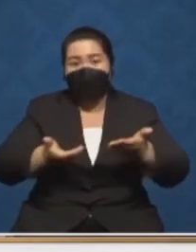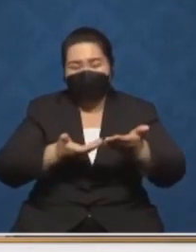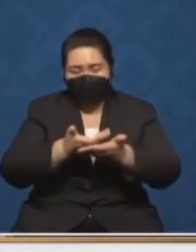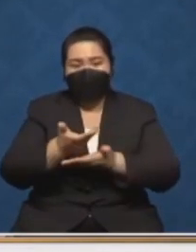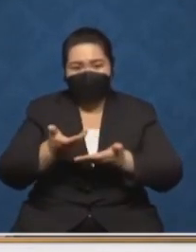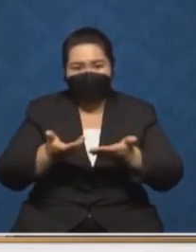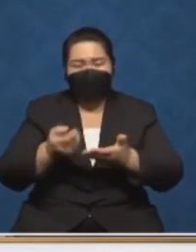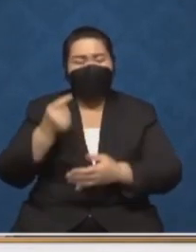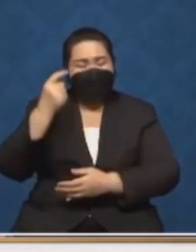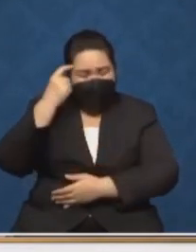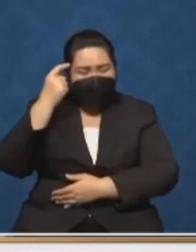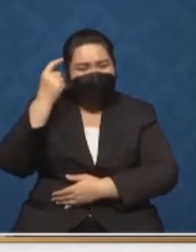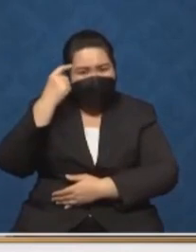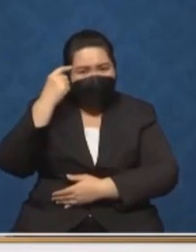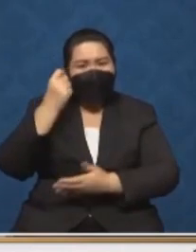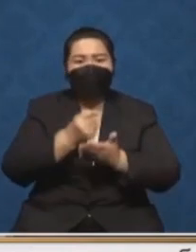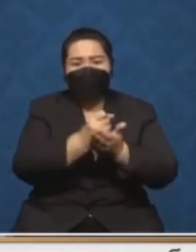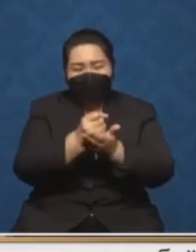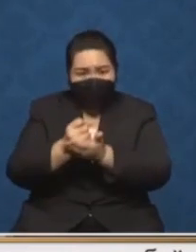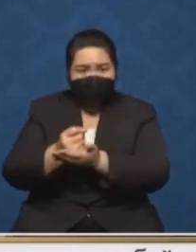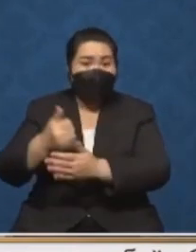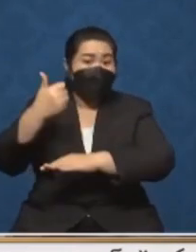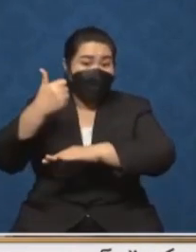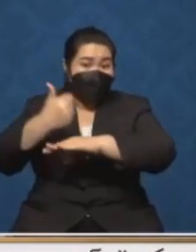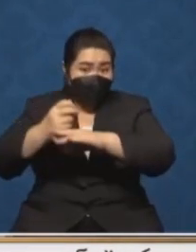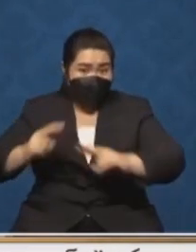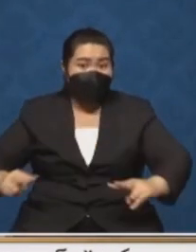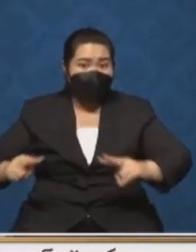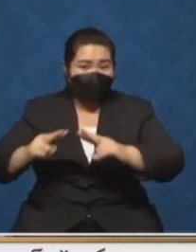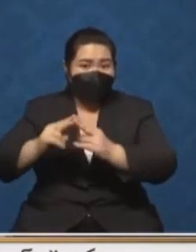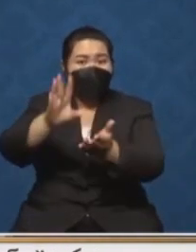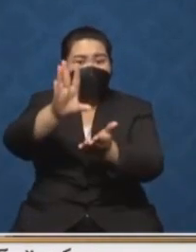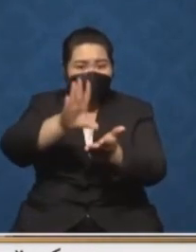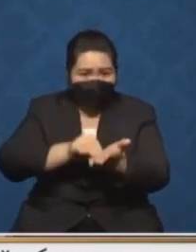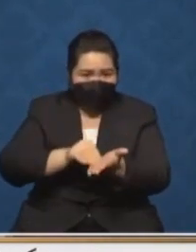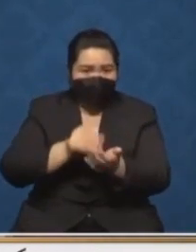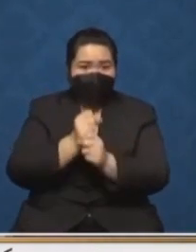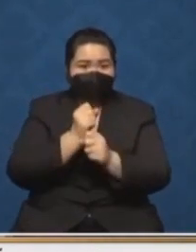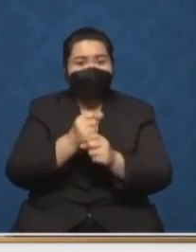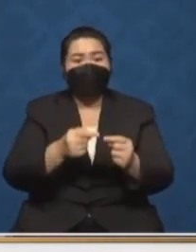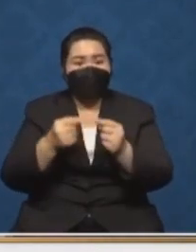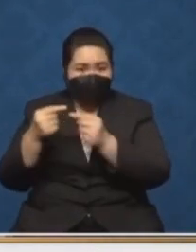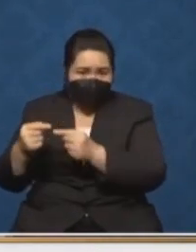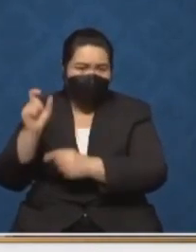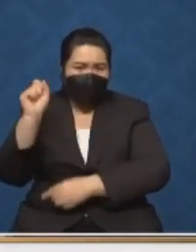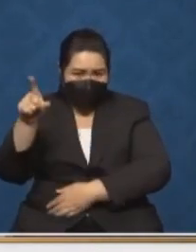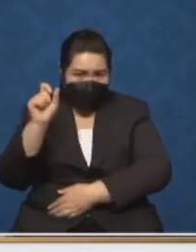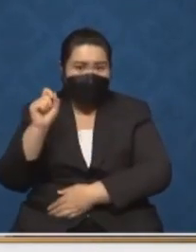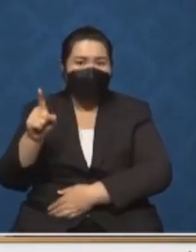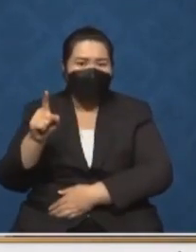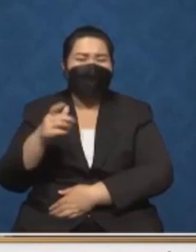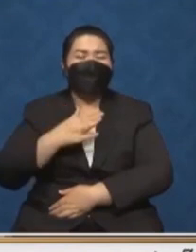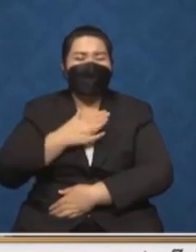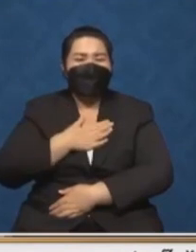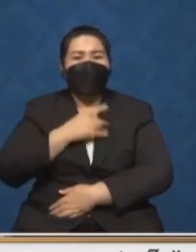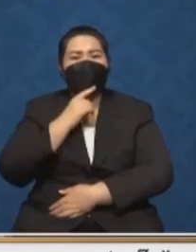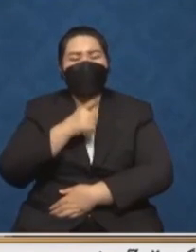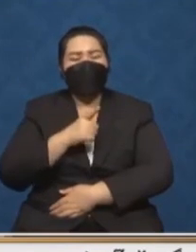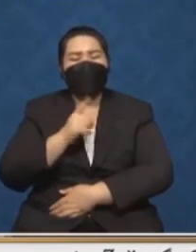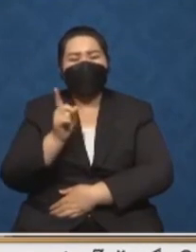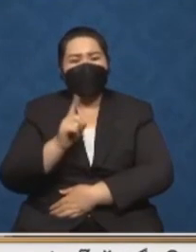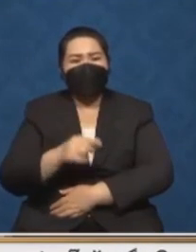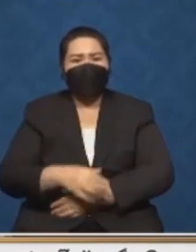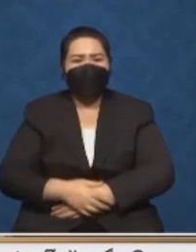แล้วให้รัฐมุติ รับไปดำเนินการโดยเลนด่วนผมไม่ได้มีความผสง